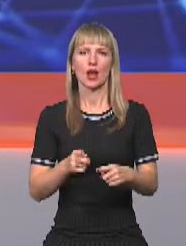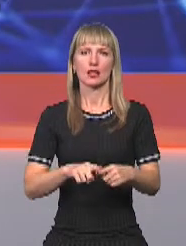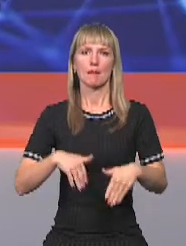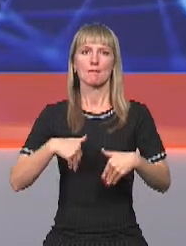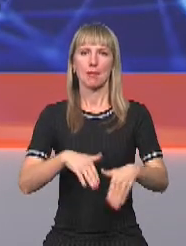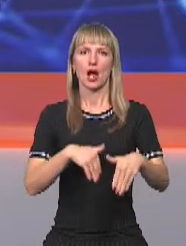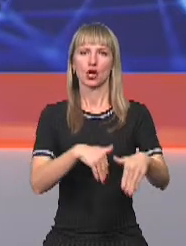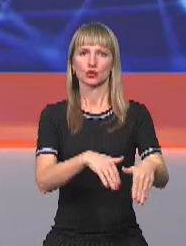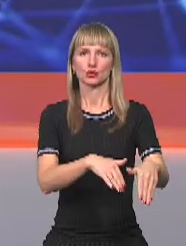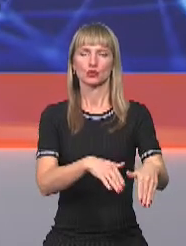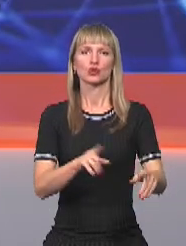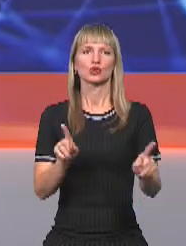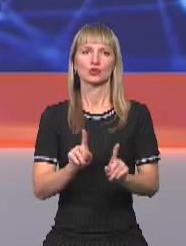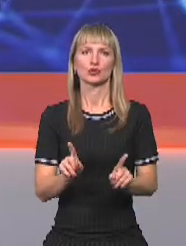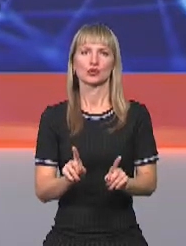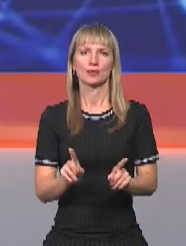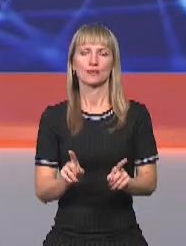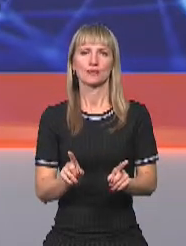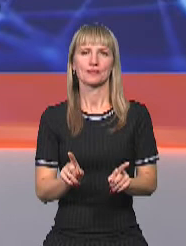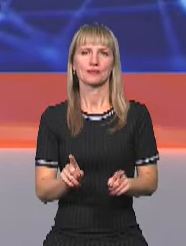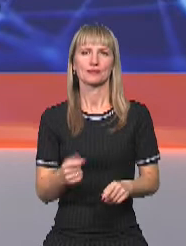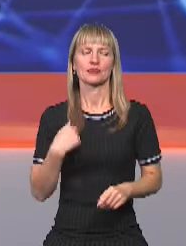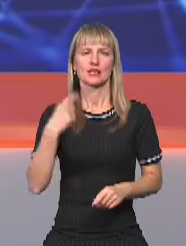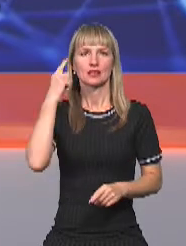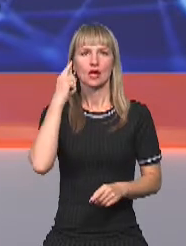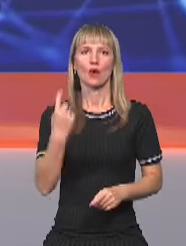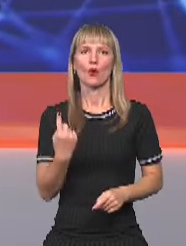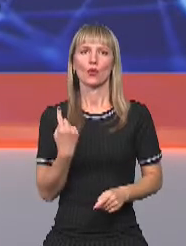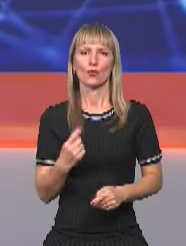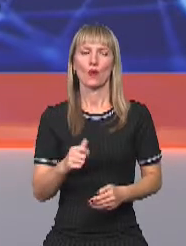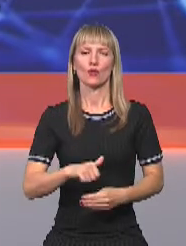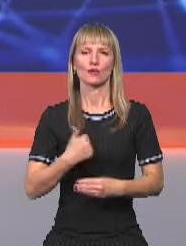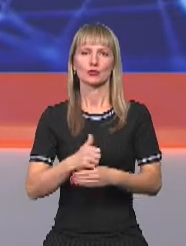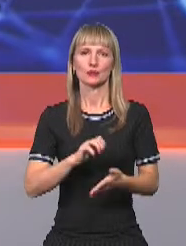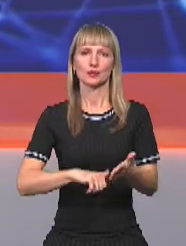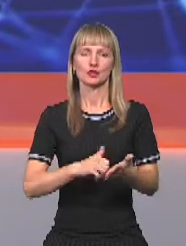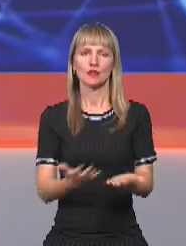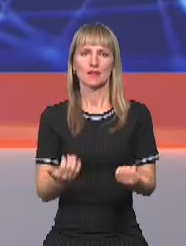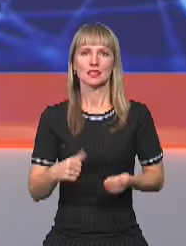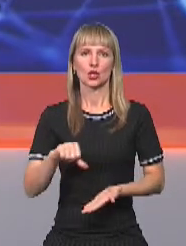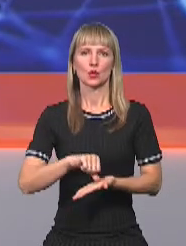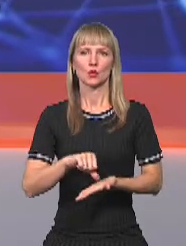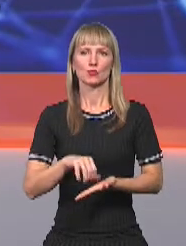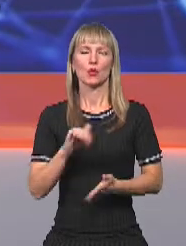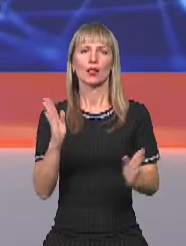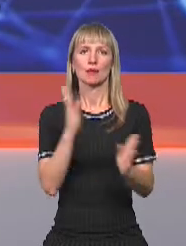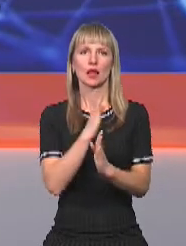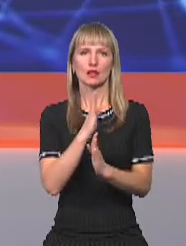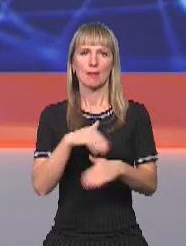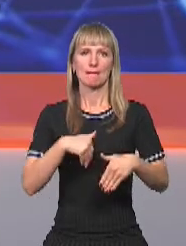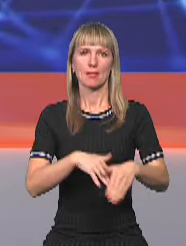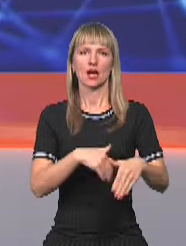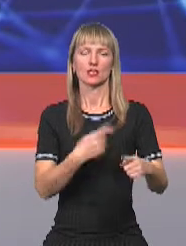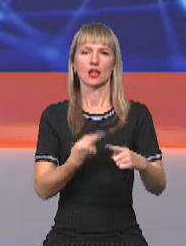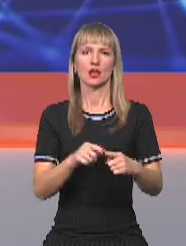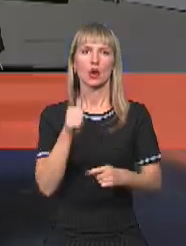маршу. І ну що саме там, я знаю, одну найголовнішу причину взяти участь у кліматичному марші цього